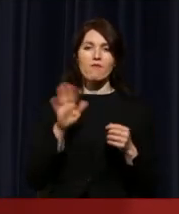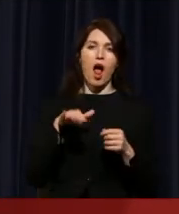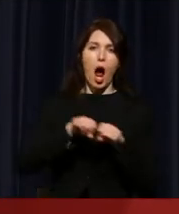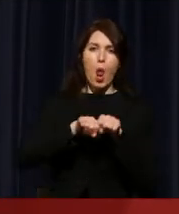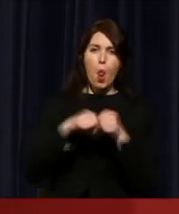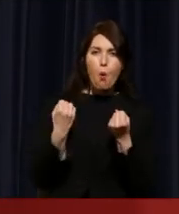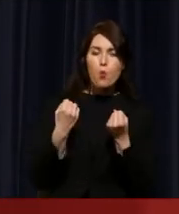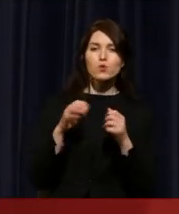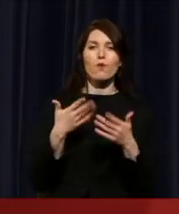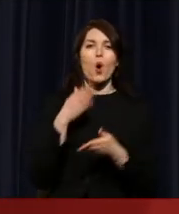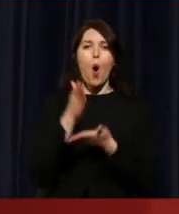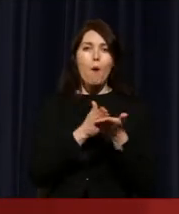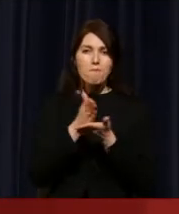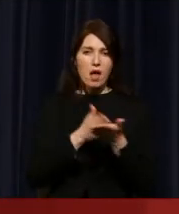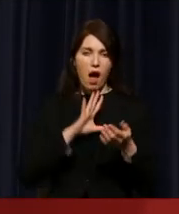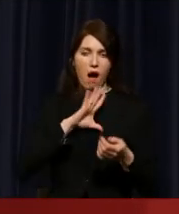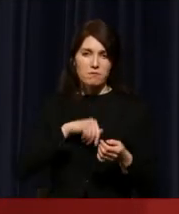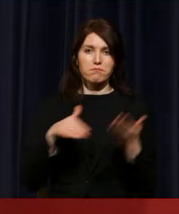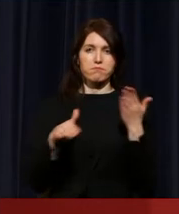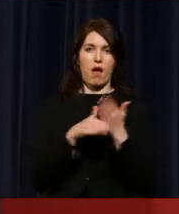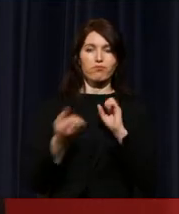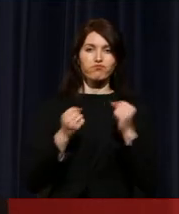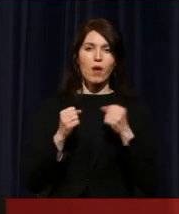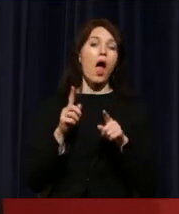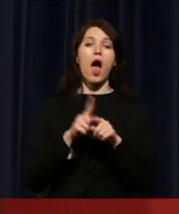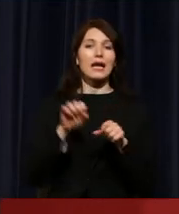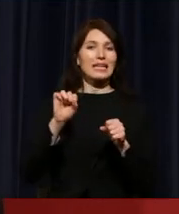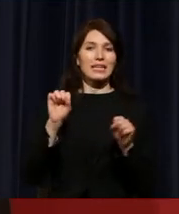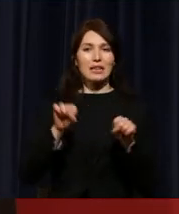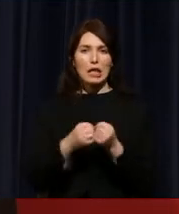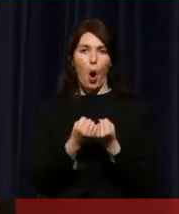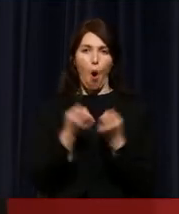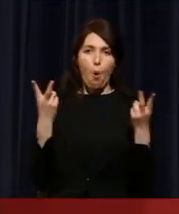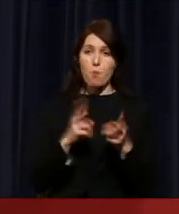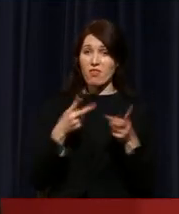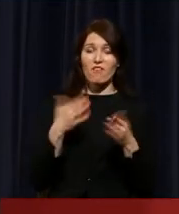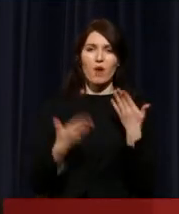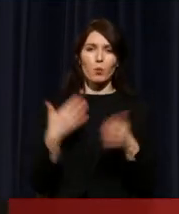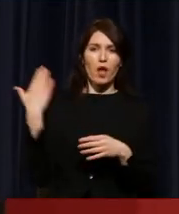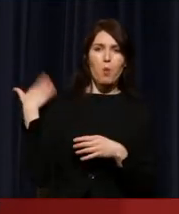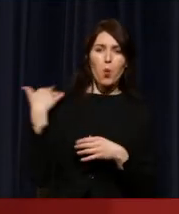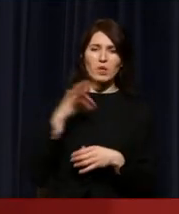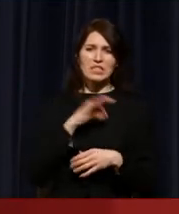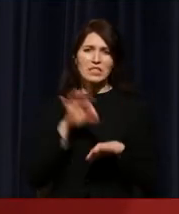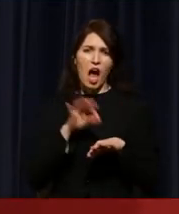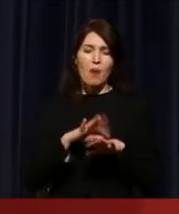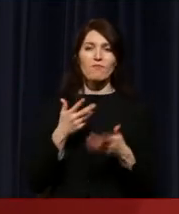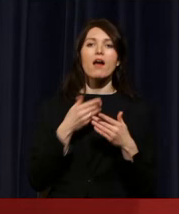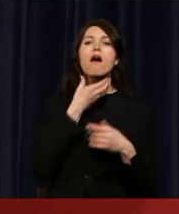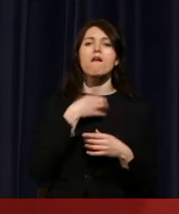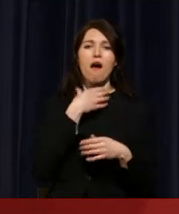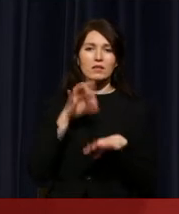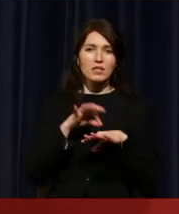pēc operācijas. Dažreiz arī trauma nav vajadzīga, varbūt sasāpās mugura vai kaklas bez īpašā